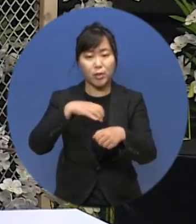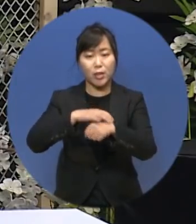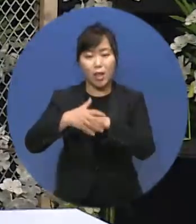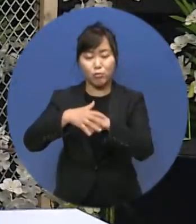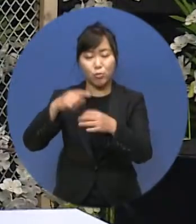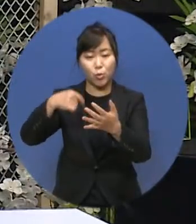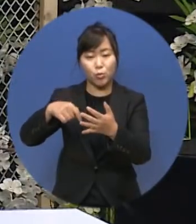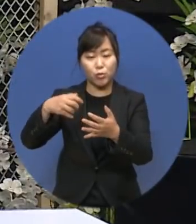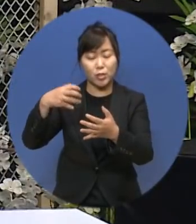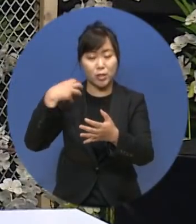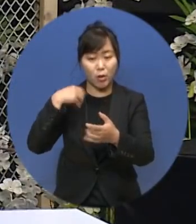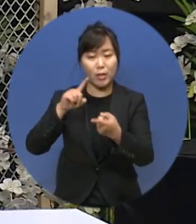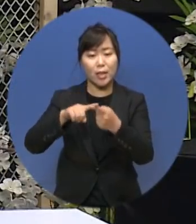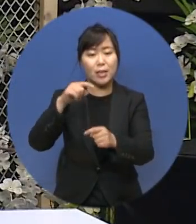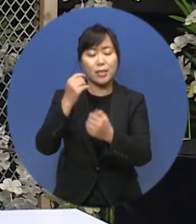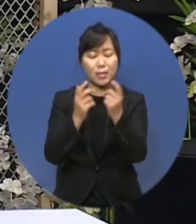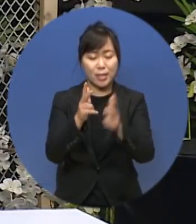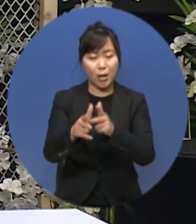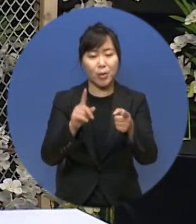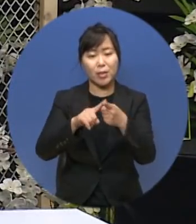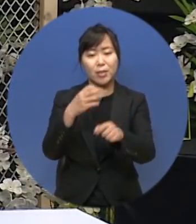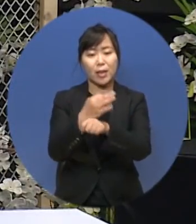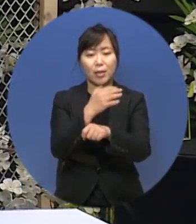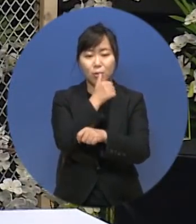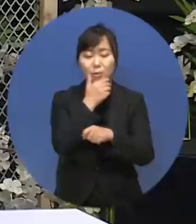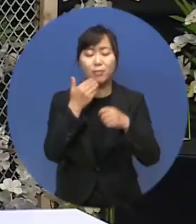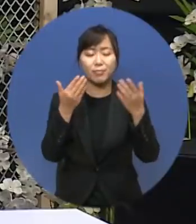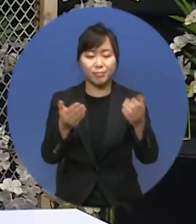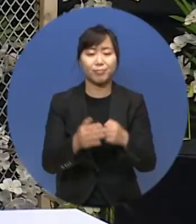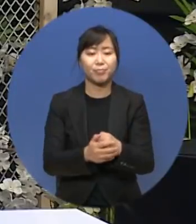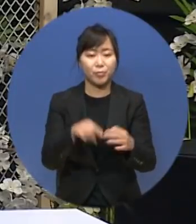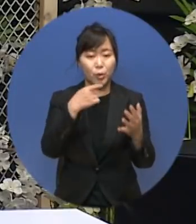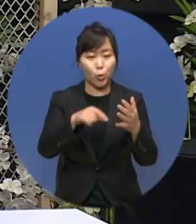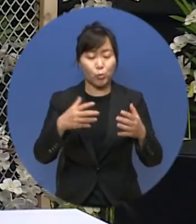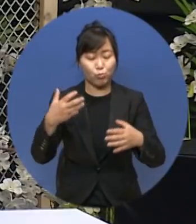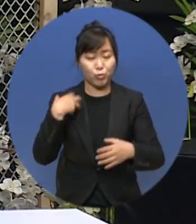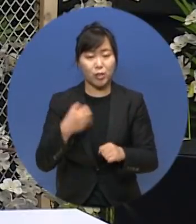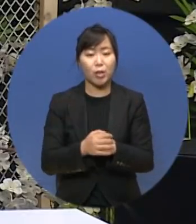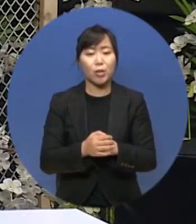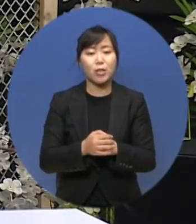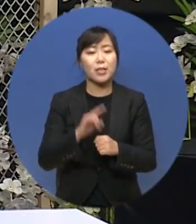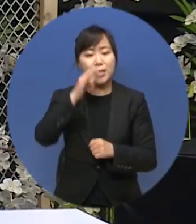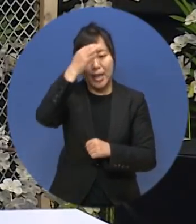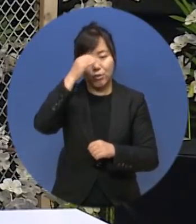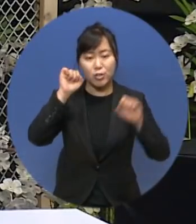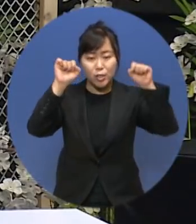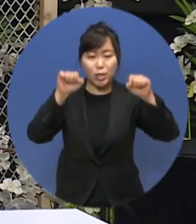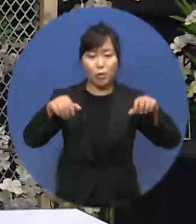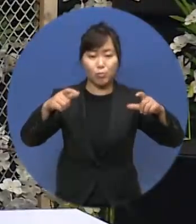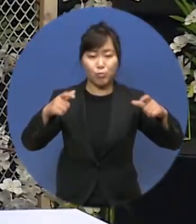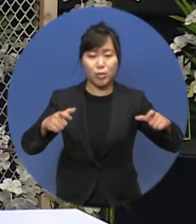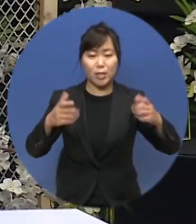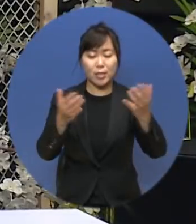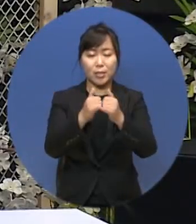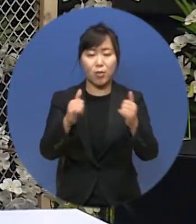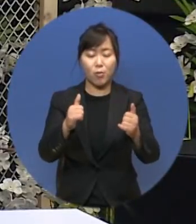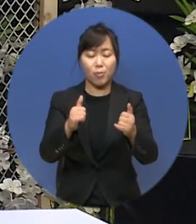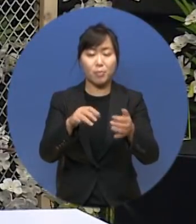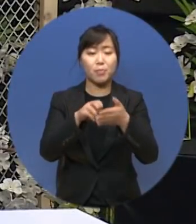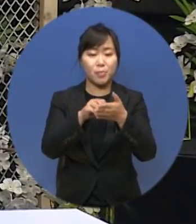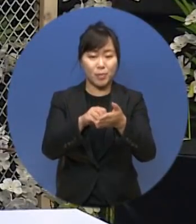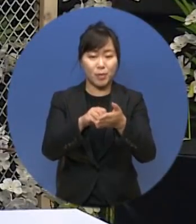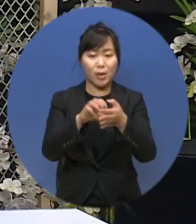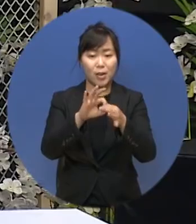대구교육청의 사업을 간략히 소개해 드리겠습니다. 교육부는 예술체육 분야 직업인 양성을 위한